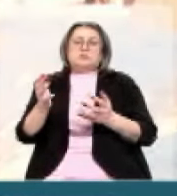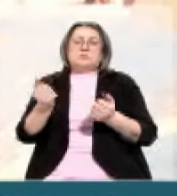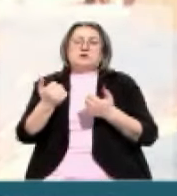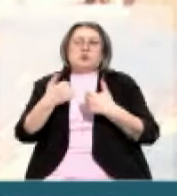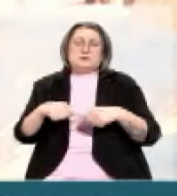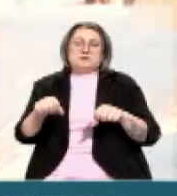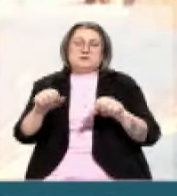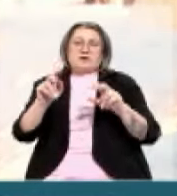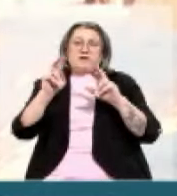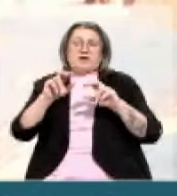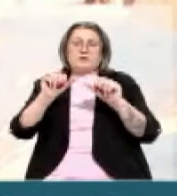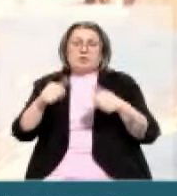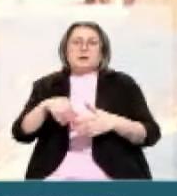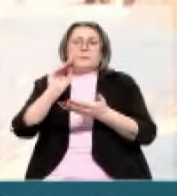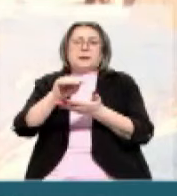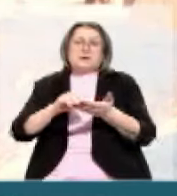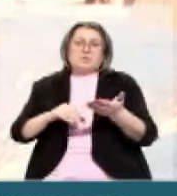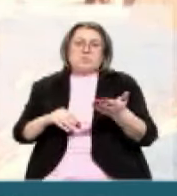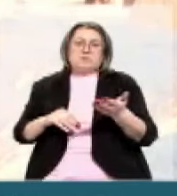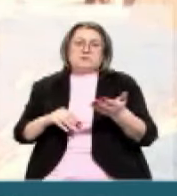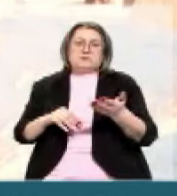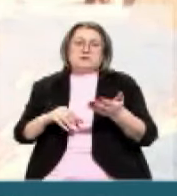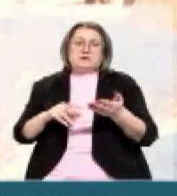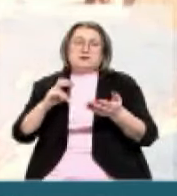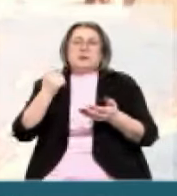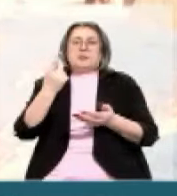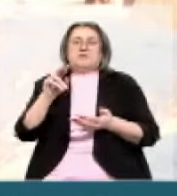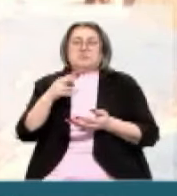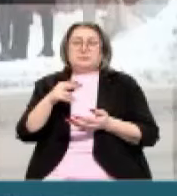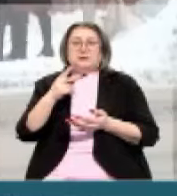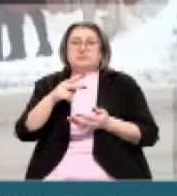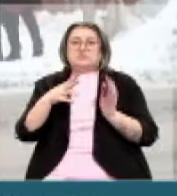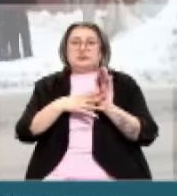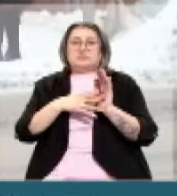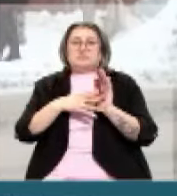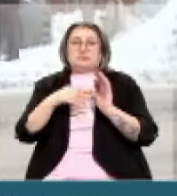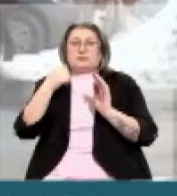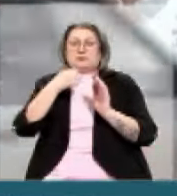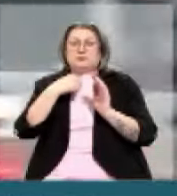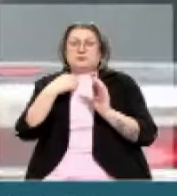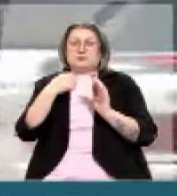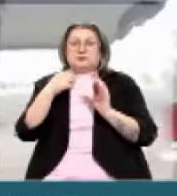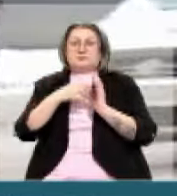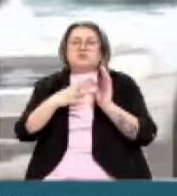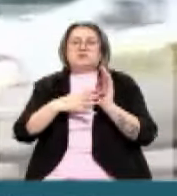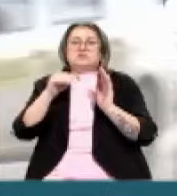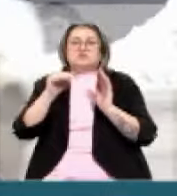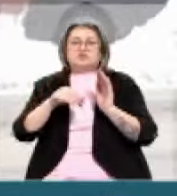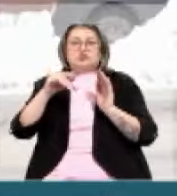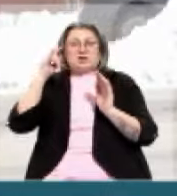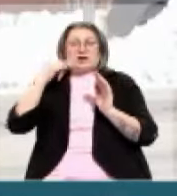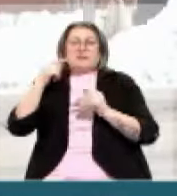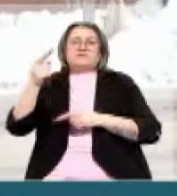1 желтоқсандағы жағдай бойынша 19476 этникалық қазақ тарихи отанына оралып, қандас мәртебесін